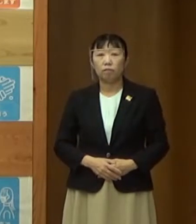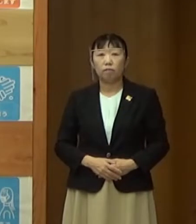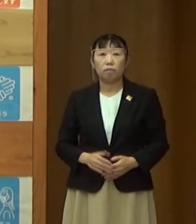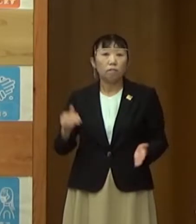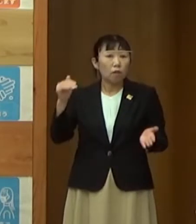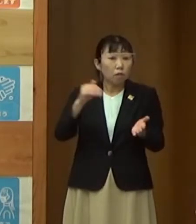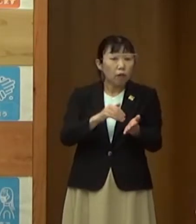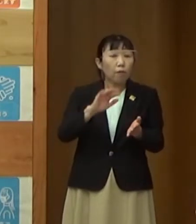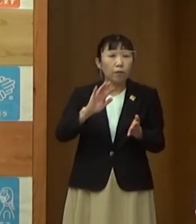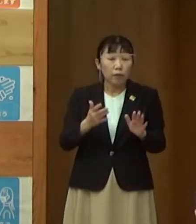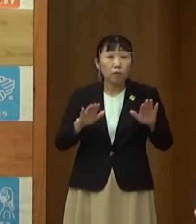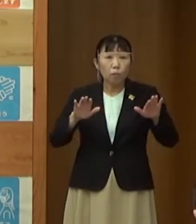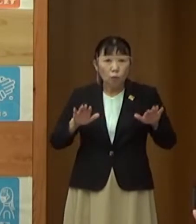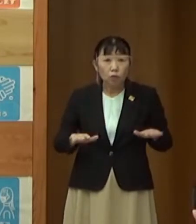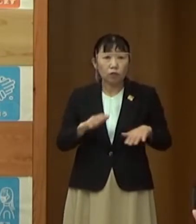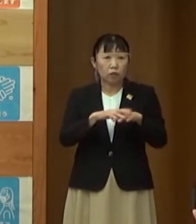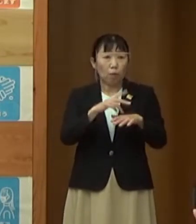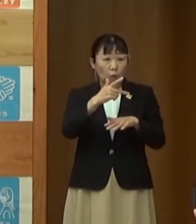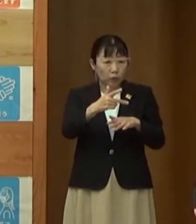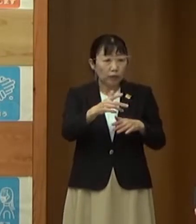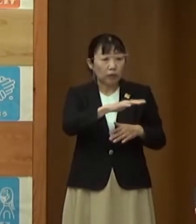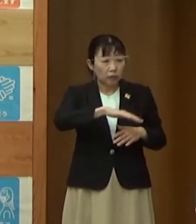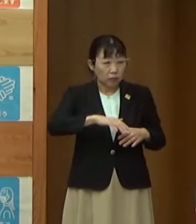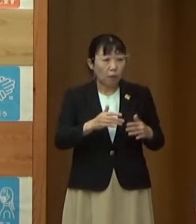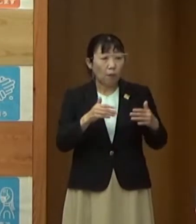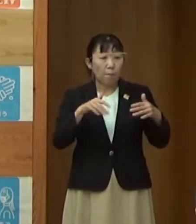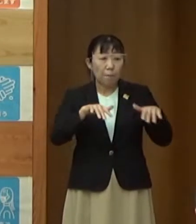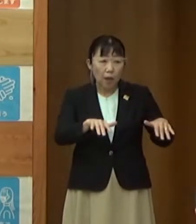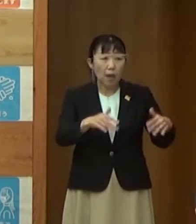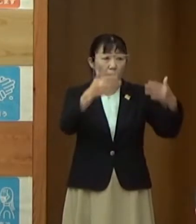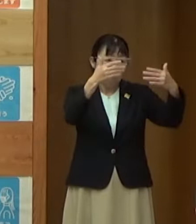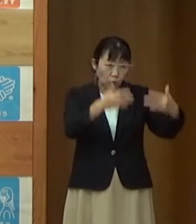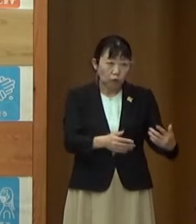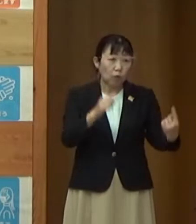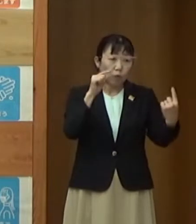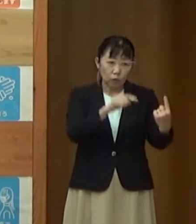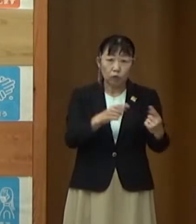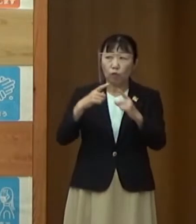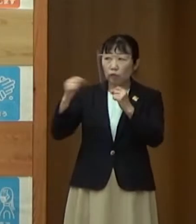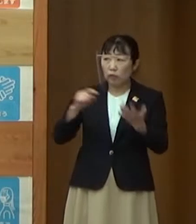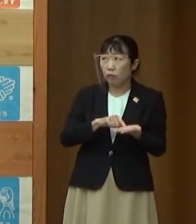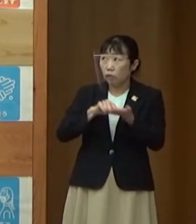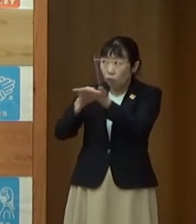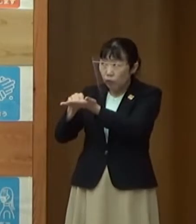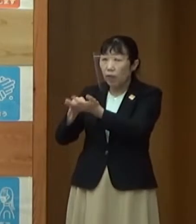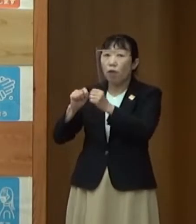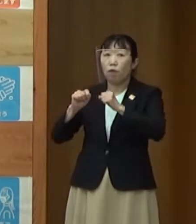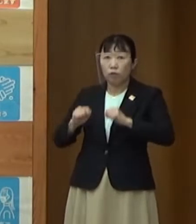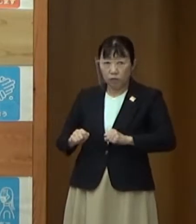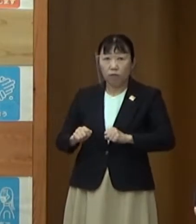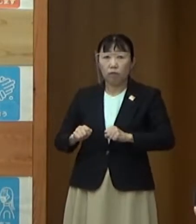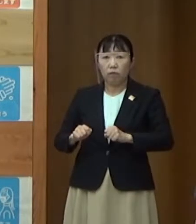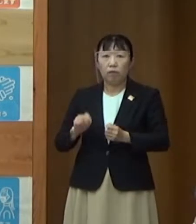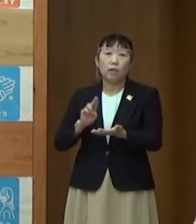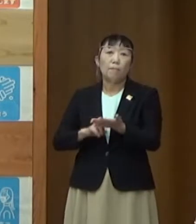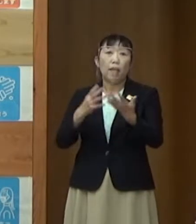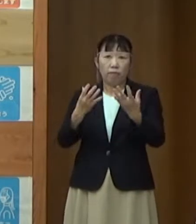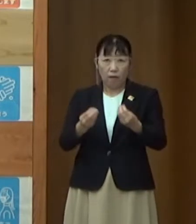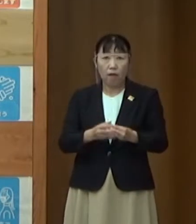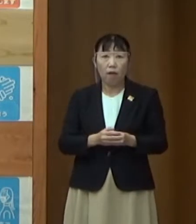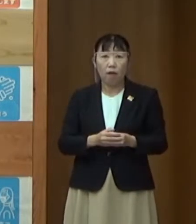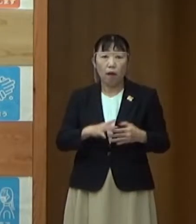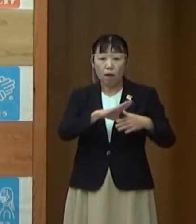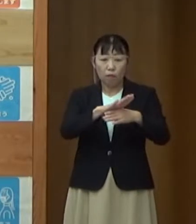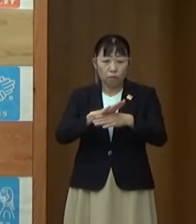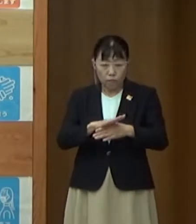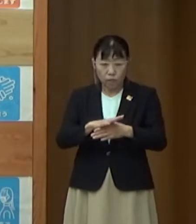最後になりますけれども、本日札幌市を対象としたまん延防止等重点措置国への要請を行いました。また文